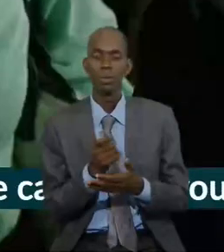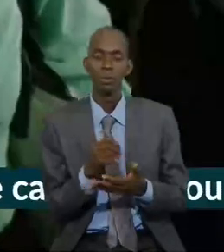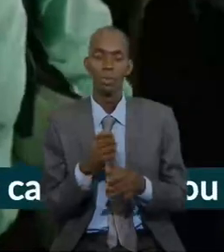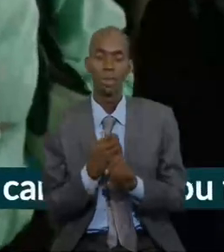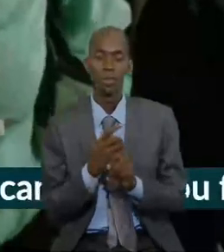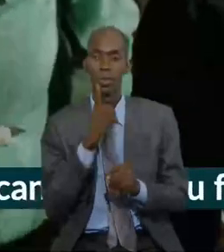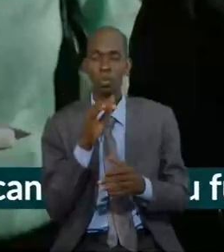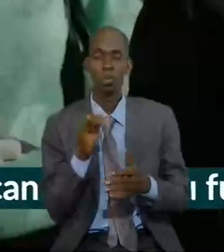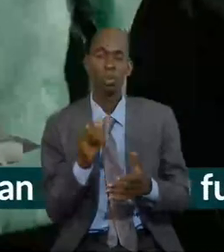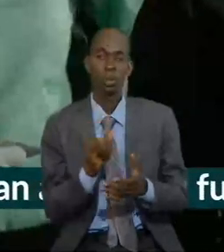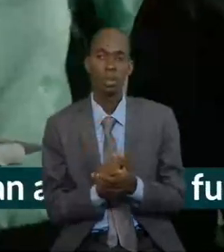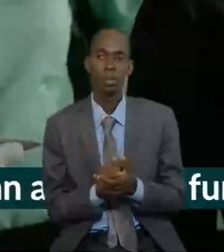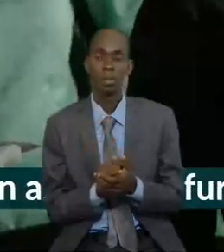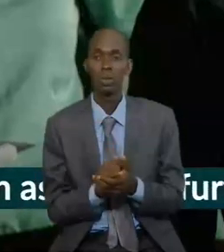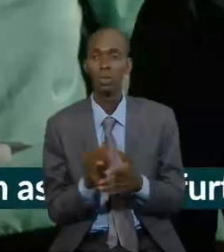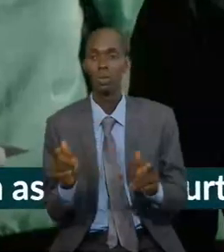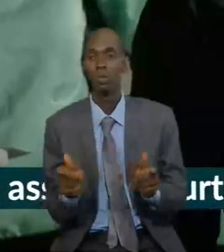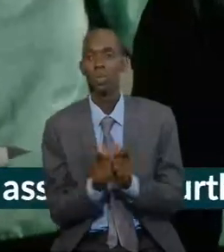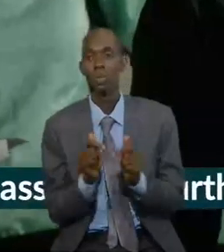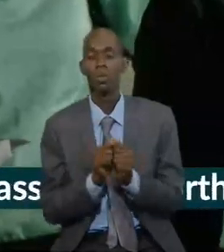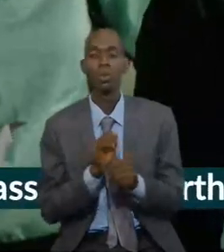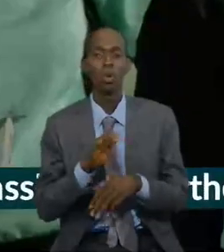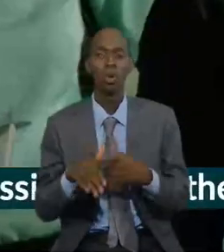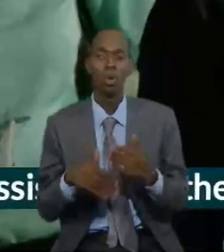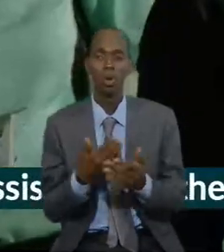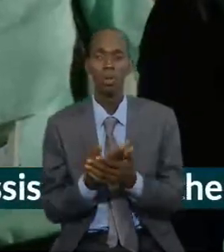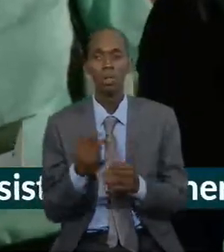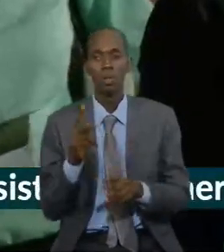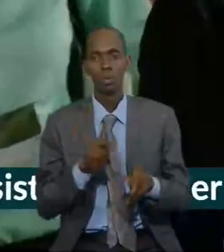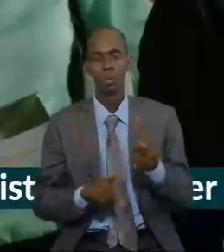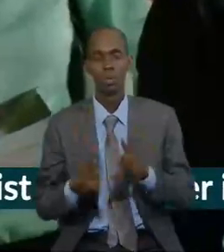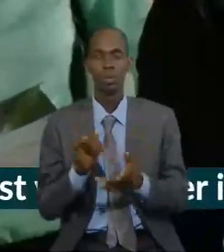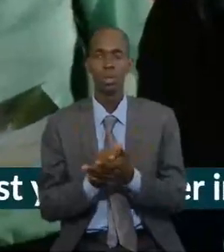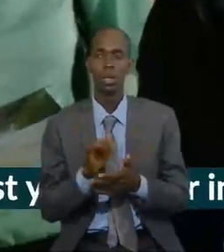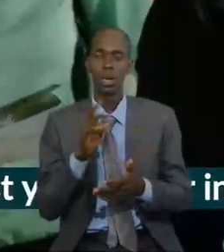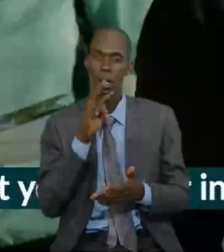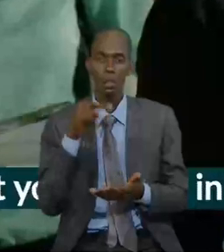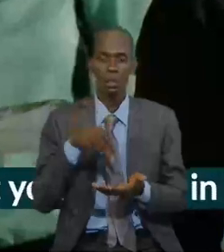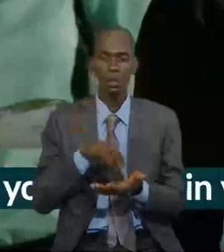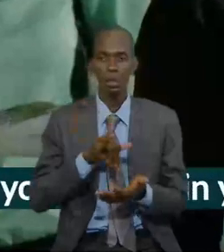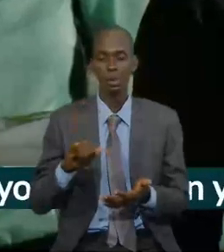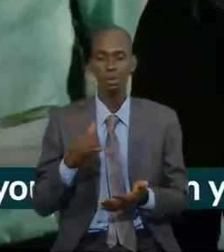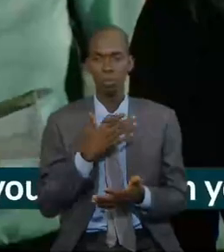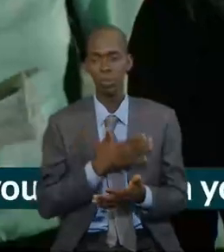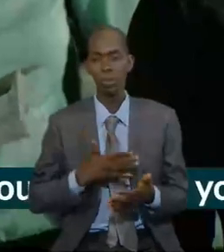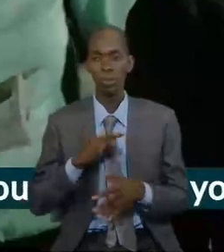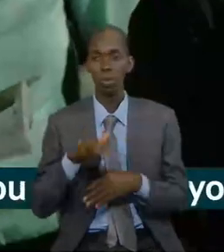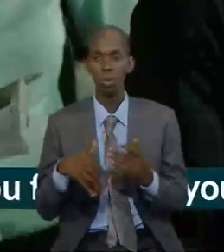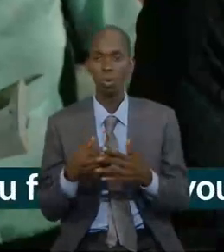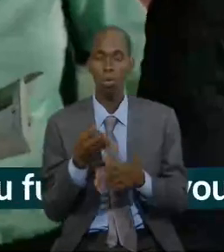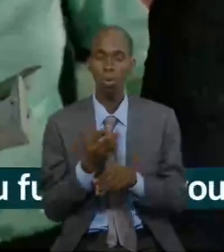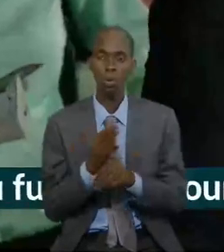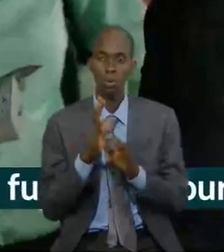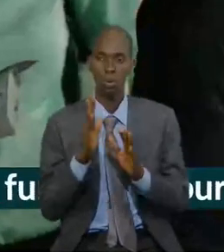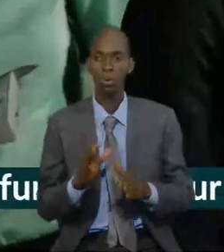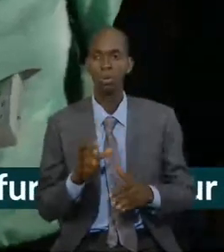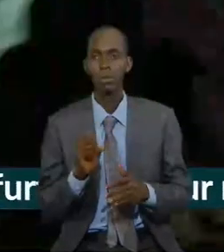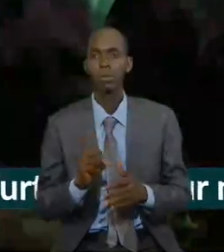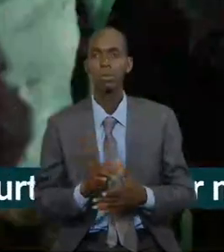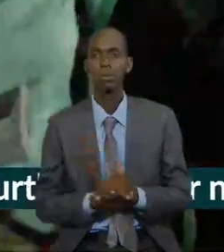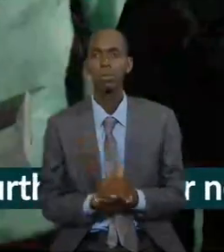conseiller faisons-le rapidement et si on ne vous a pas encore remis la fiche levez bien la main pour qu'on puisse